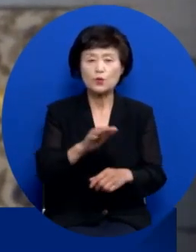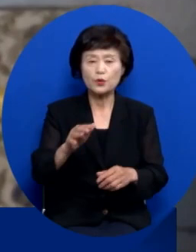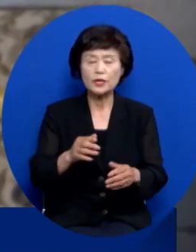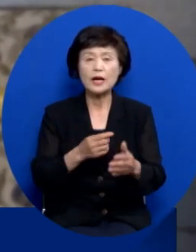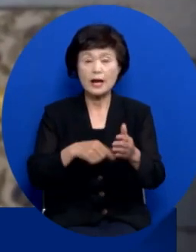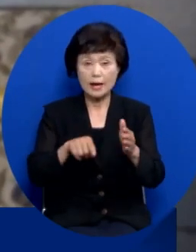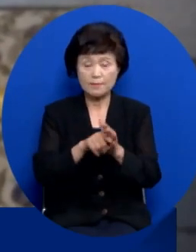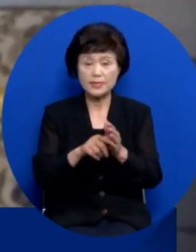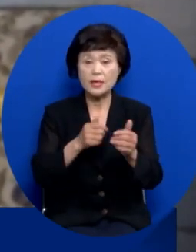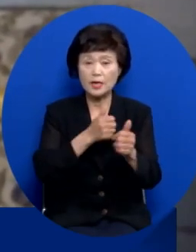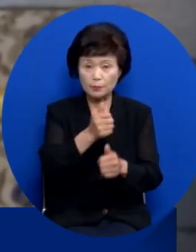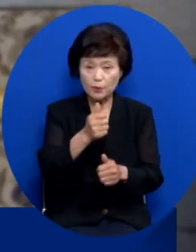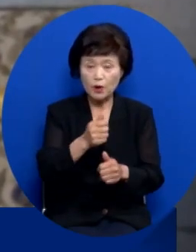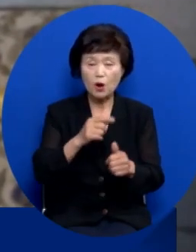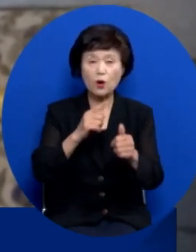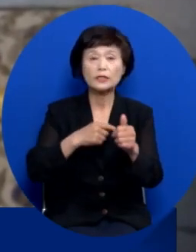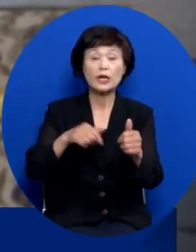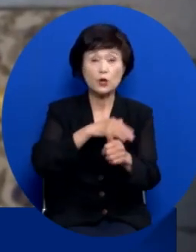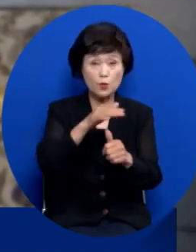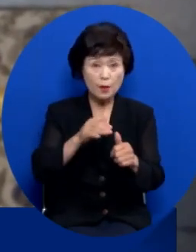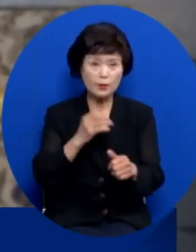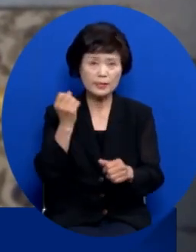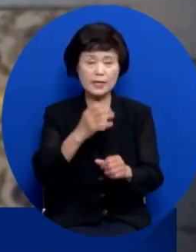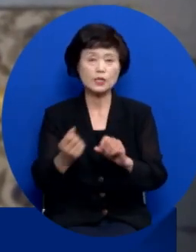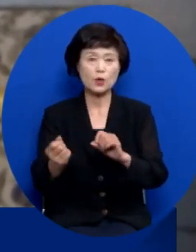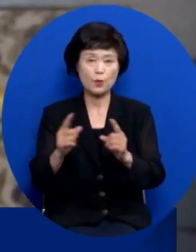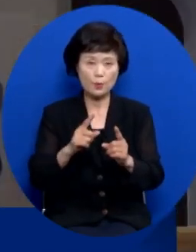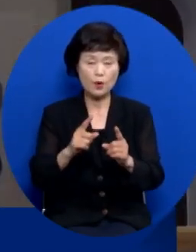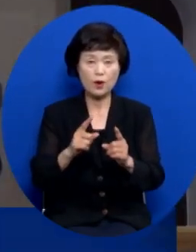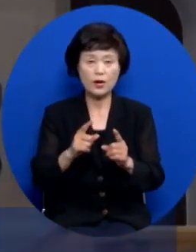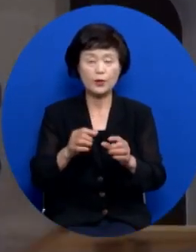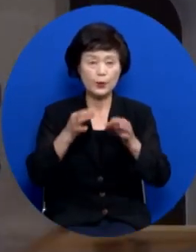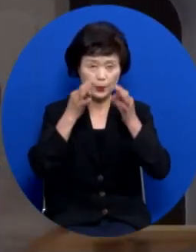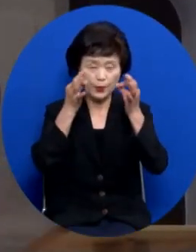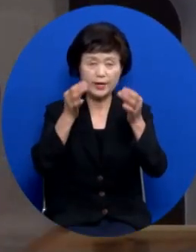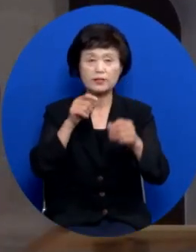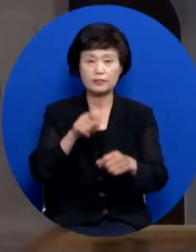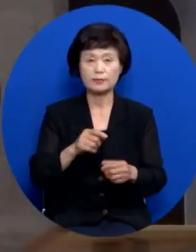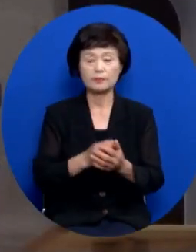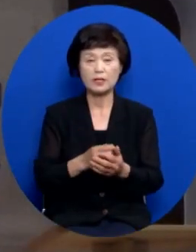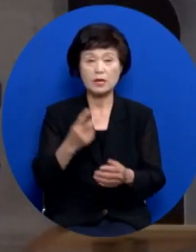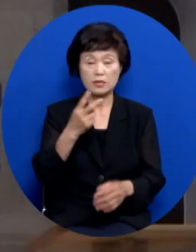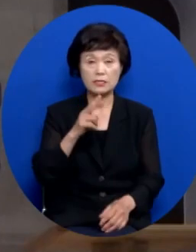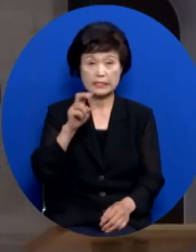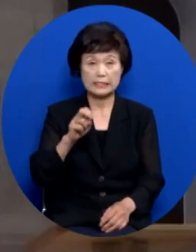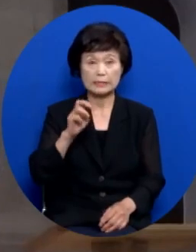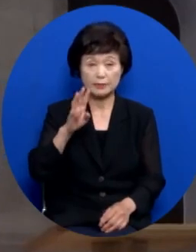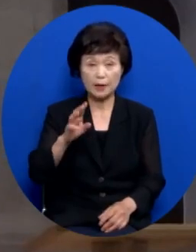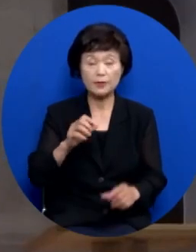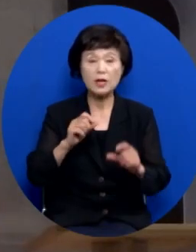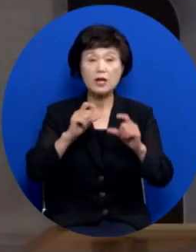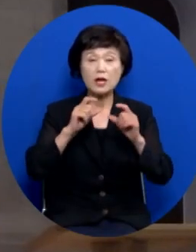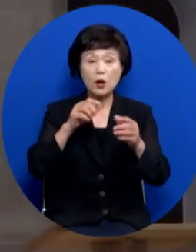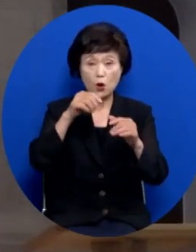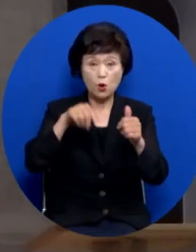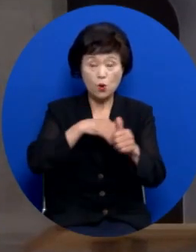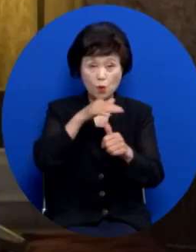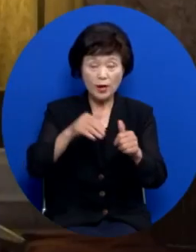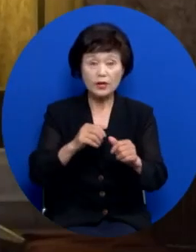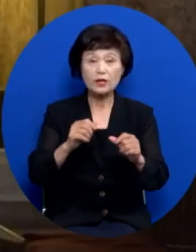극복하고 지구 생태계를 다시 회복하는 이 일입니다. 2023 환경주의 선언문 낭독 순서도